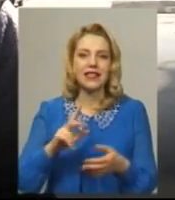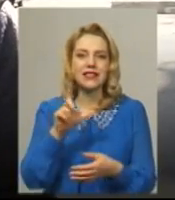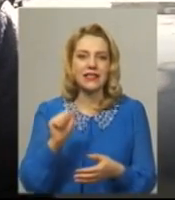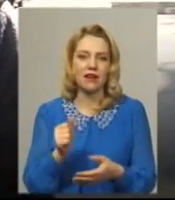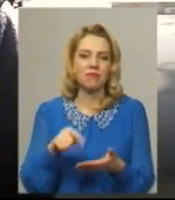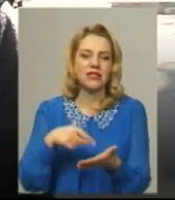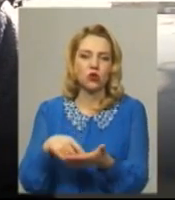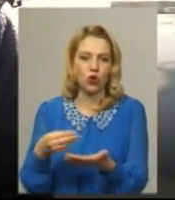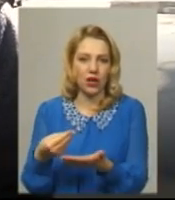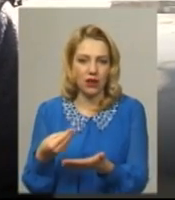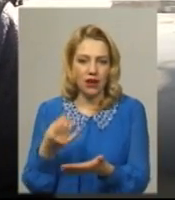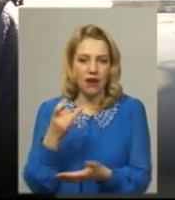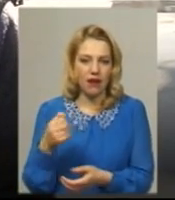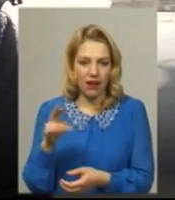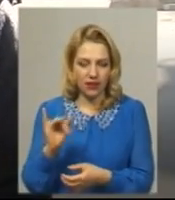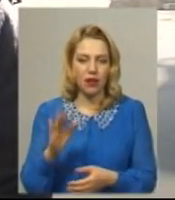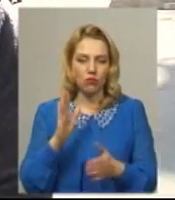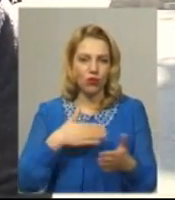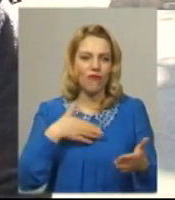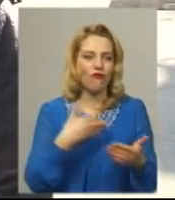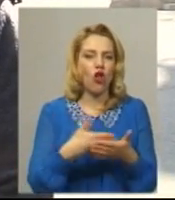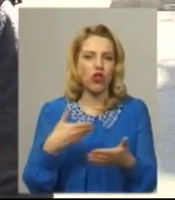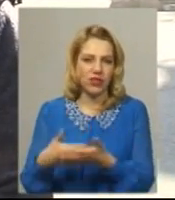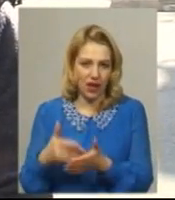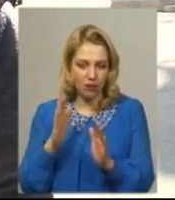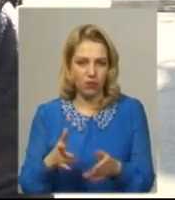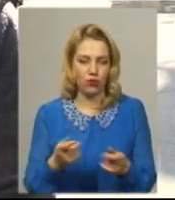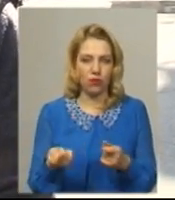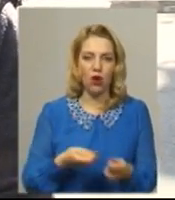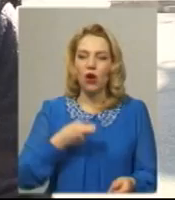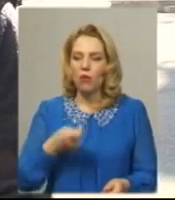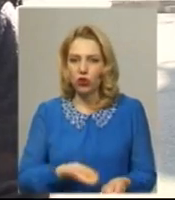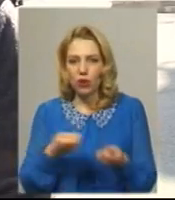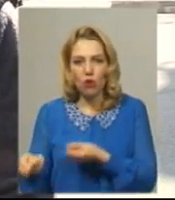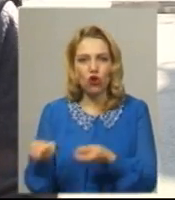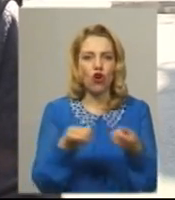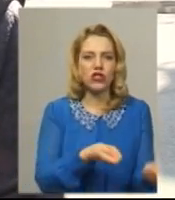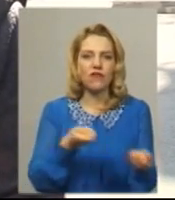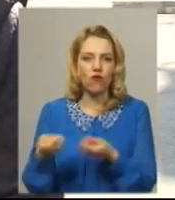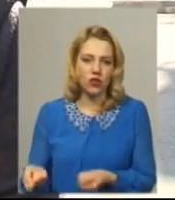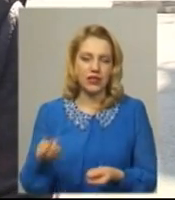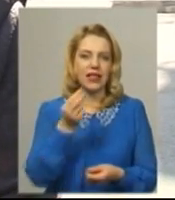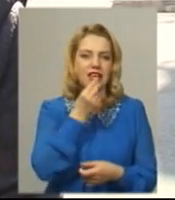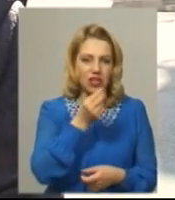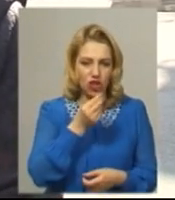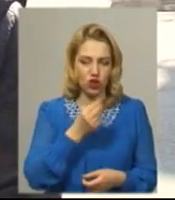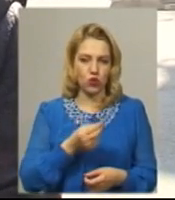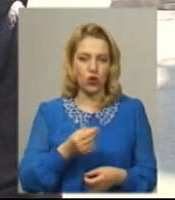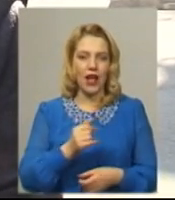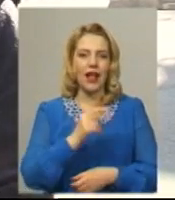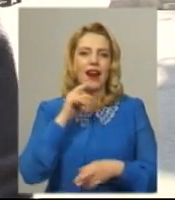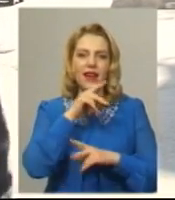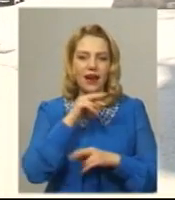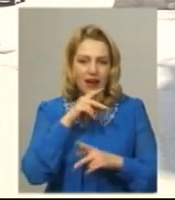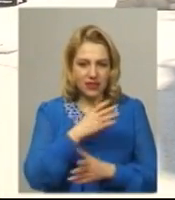волонтерами. Будемо розвозити їжу, лекарства,